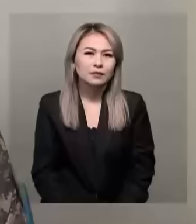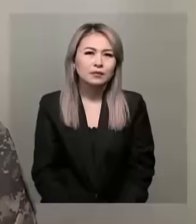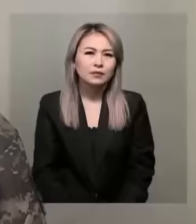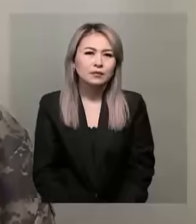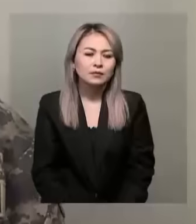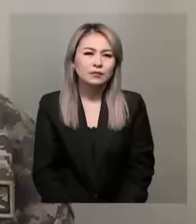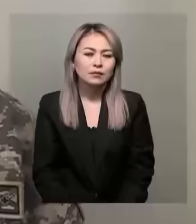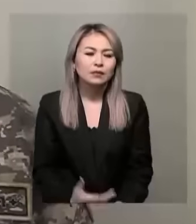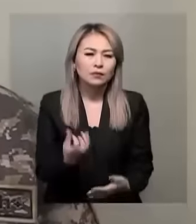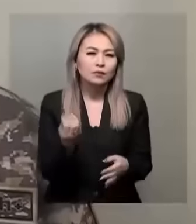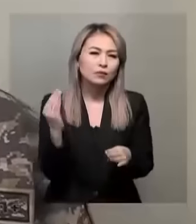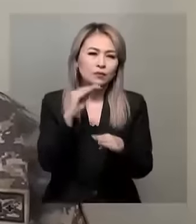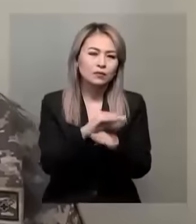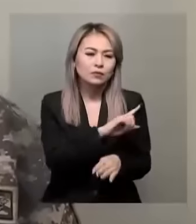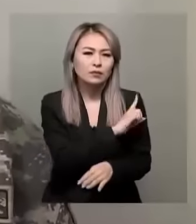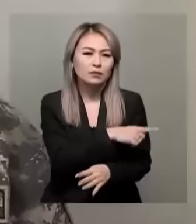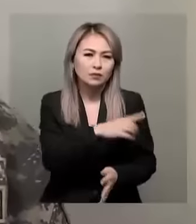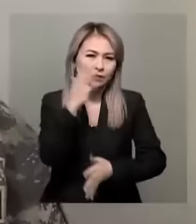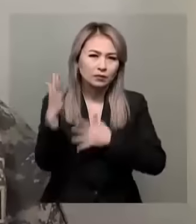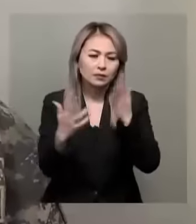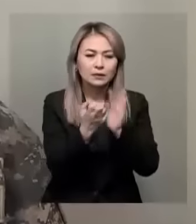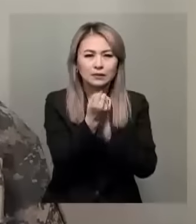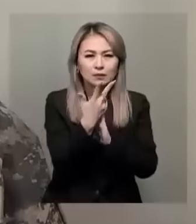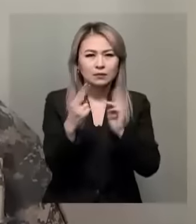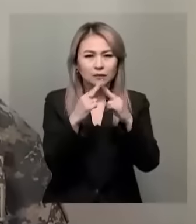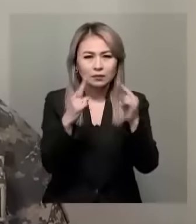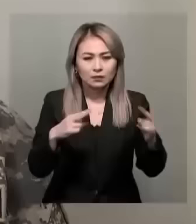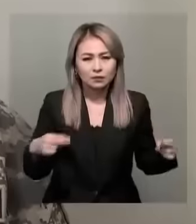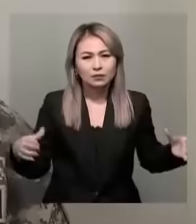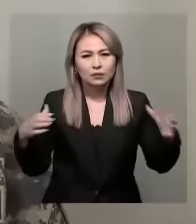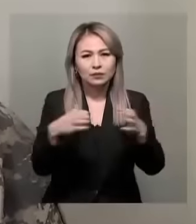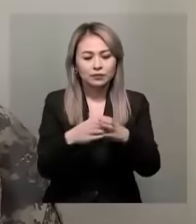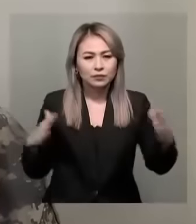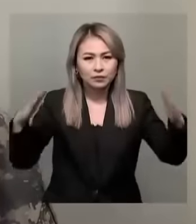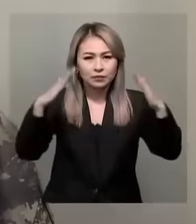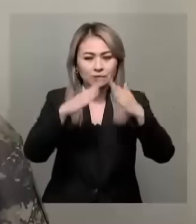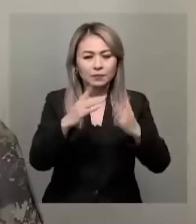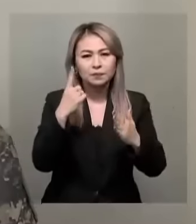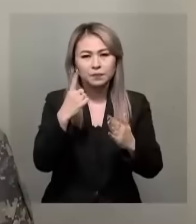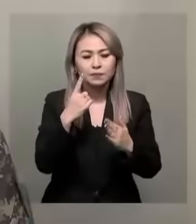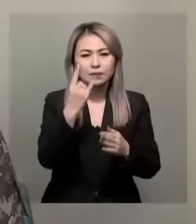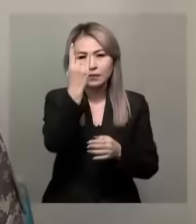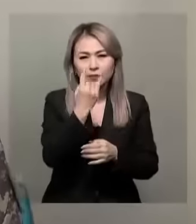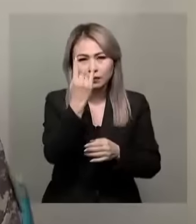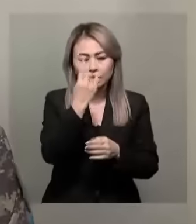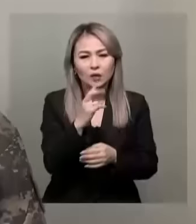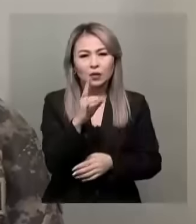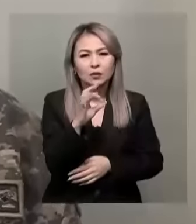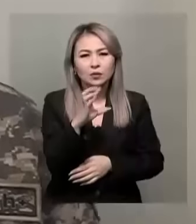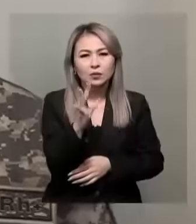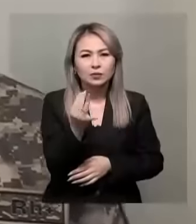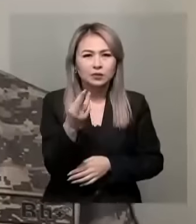Сонымен қатар, қатты желдің әсерінен 13 ғимараттың шатыры және бір ғимараттың әйнек конструкциясы